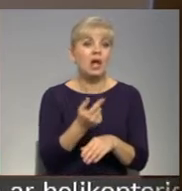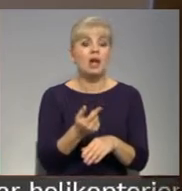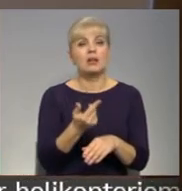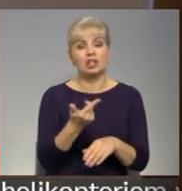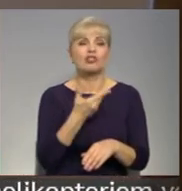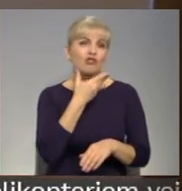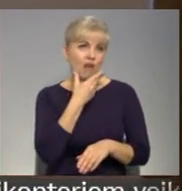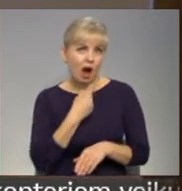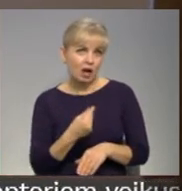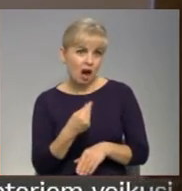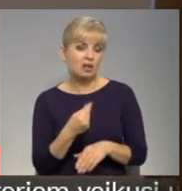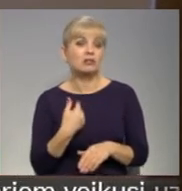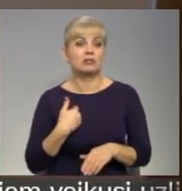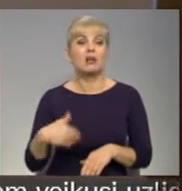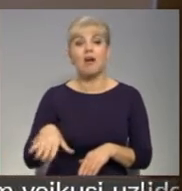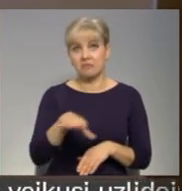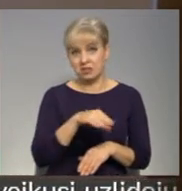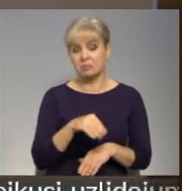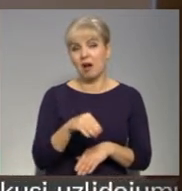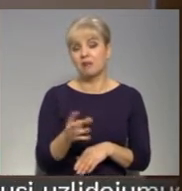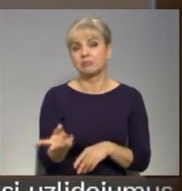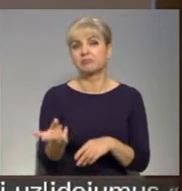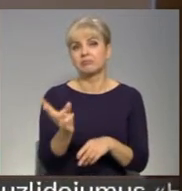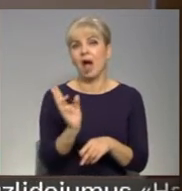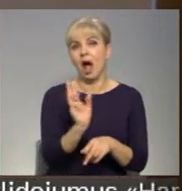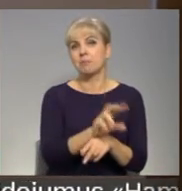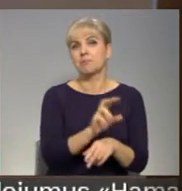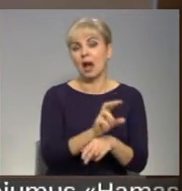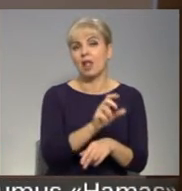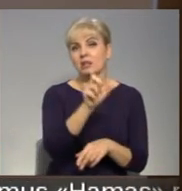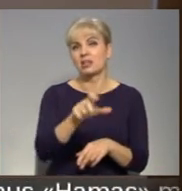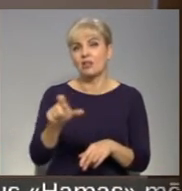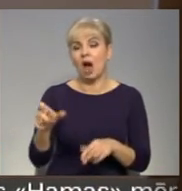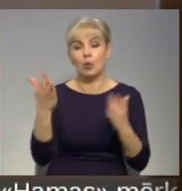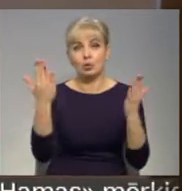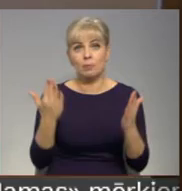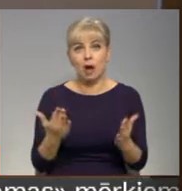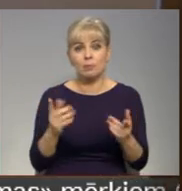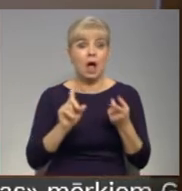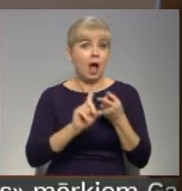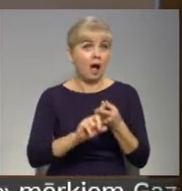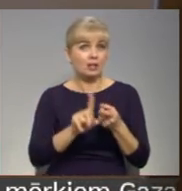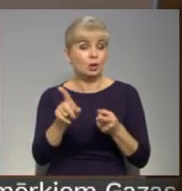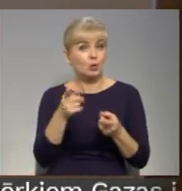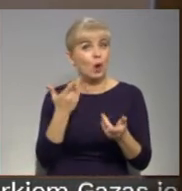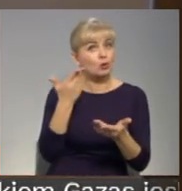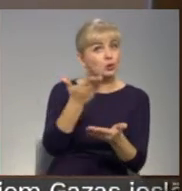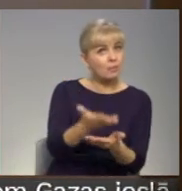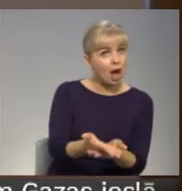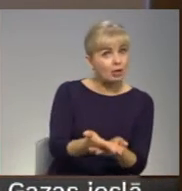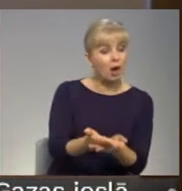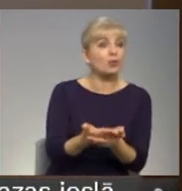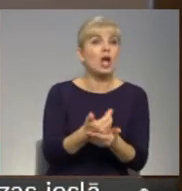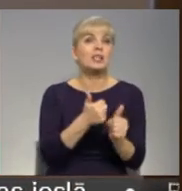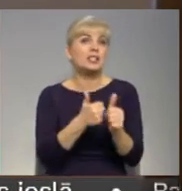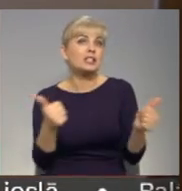bet nu, vispār nav cilvēki. Nu, pasākumiem. Viss atgadīs kolēku priekšā? Nē, nu, it sevišķi